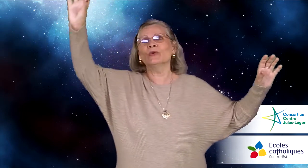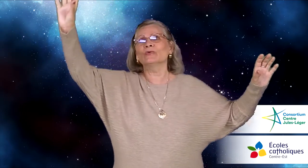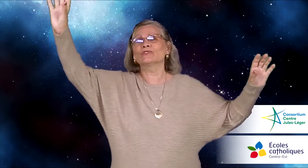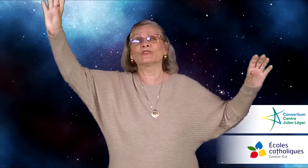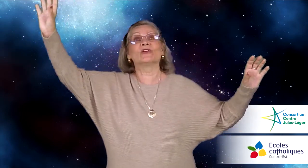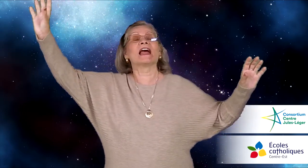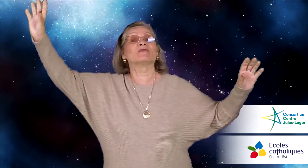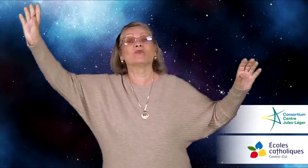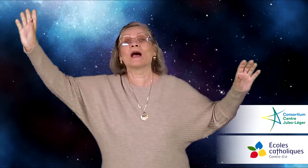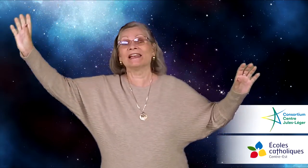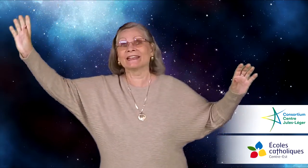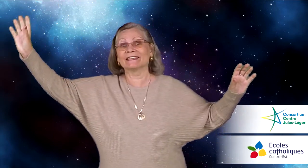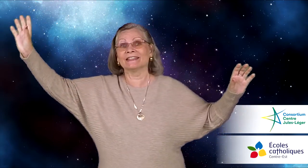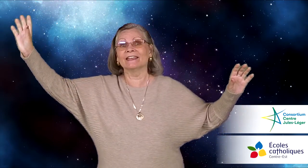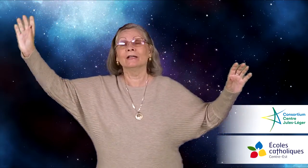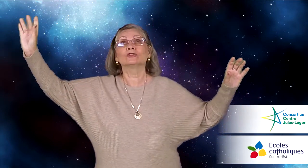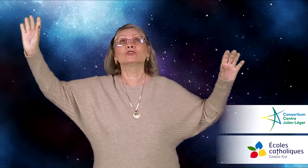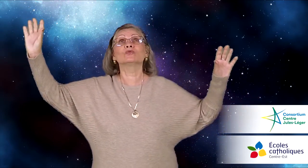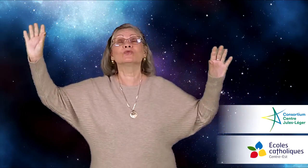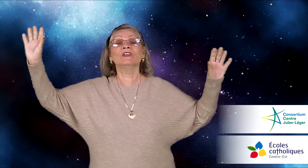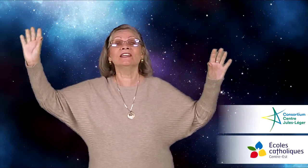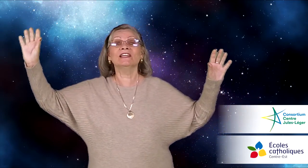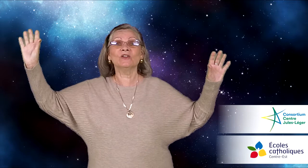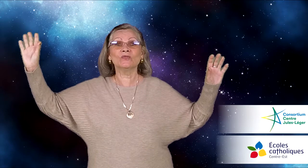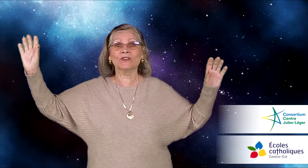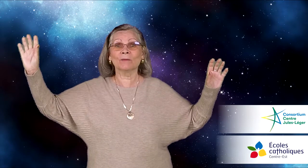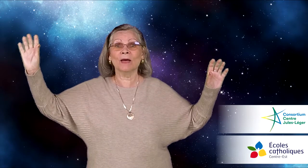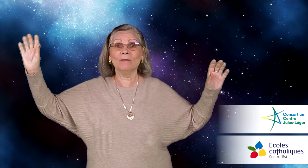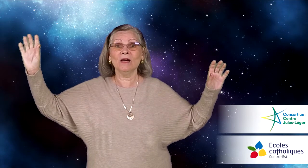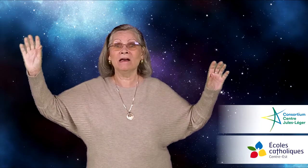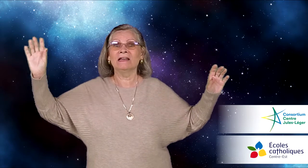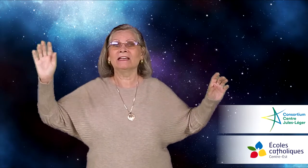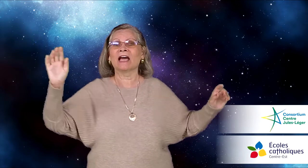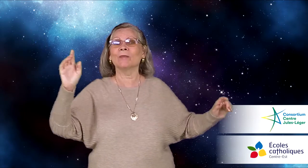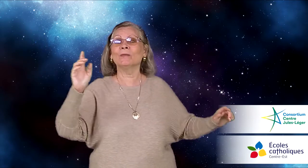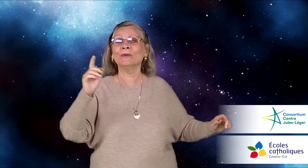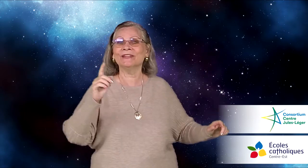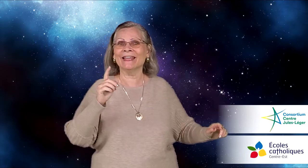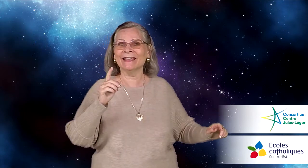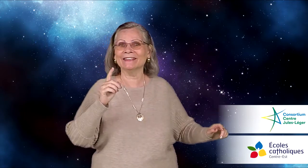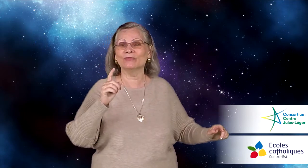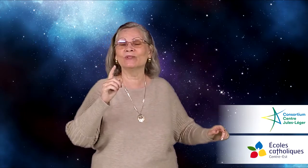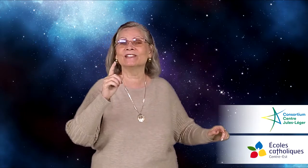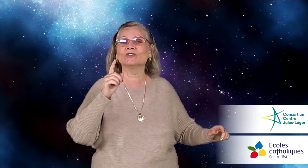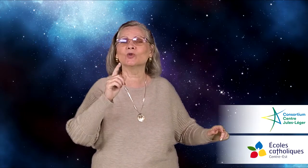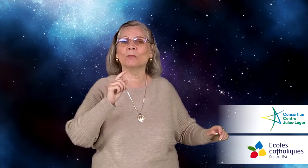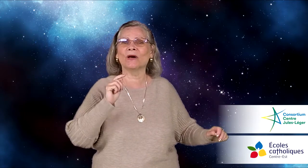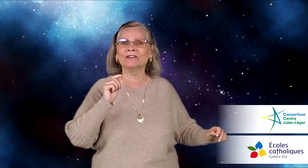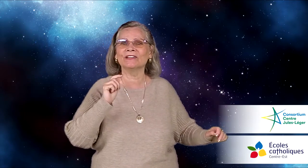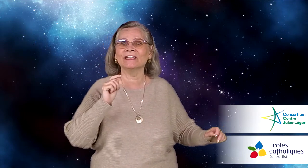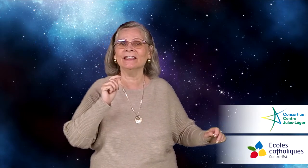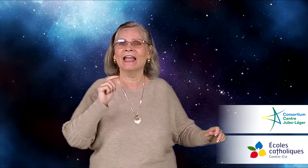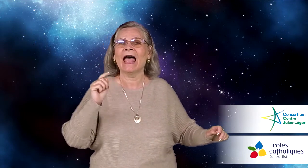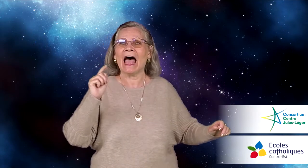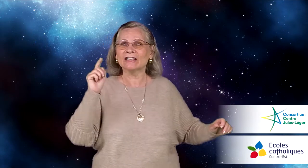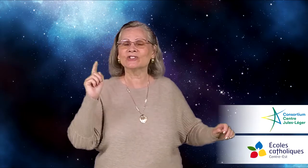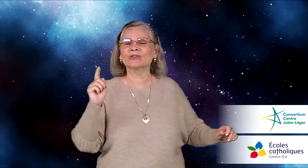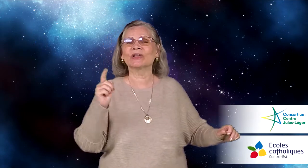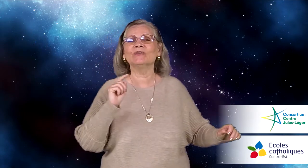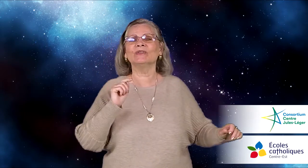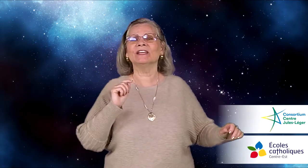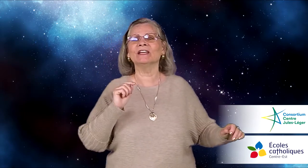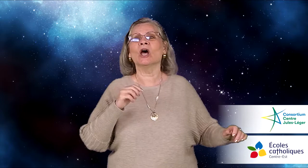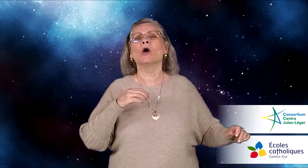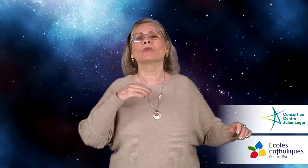laiteuse de la voie lactée. Surveillez le firmament, car peut-être vous les surprendrez à